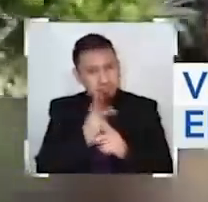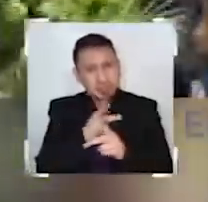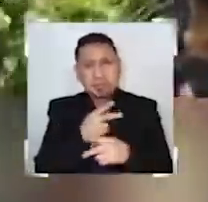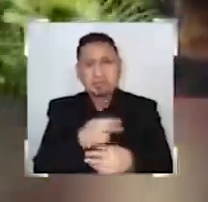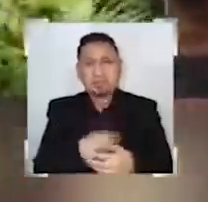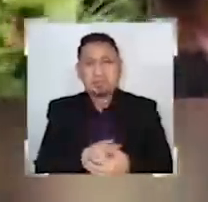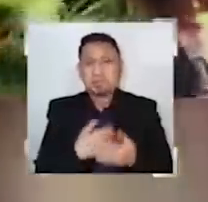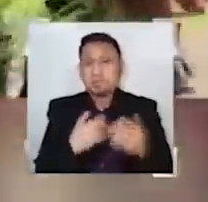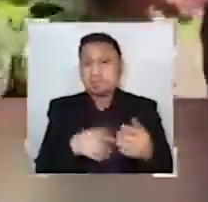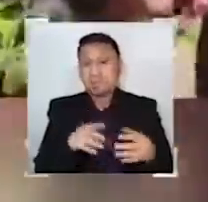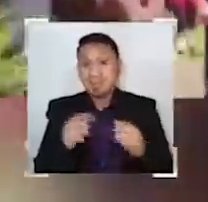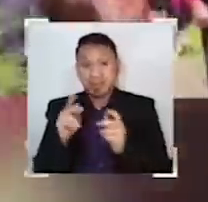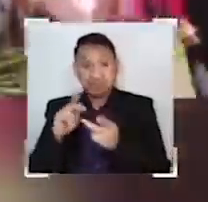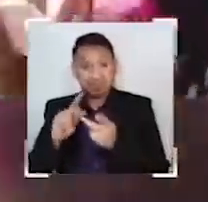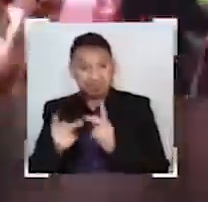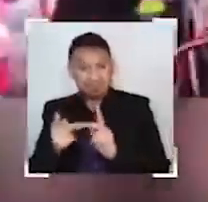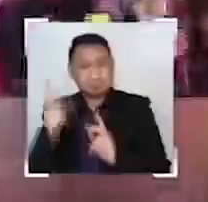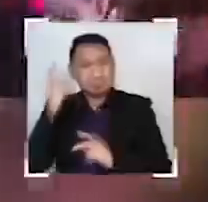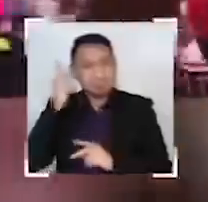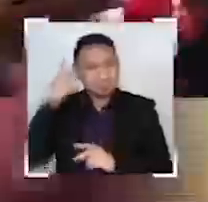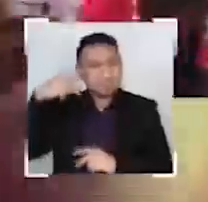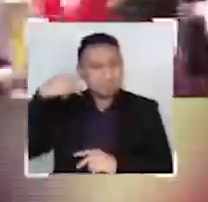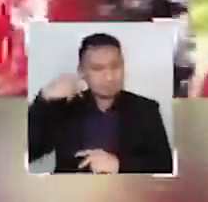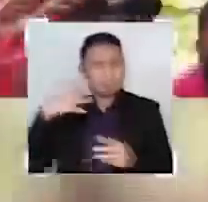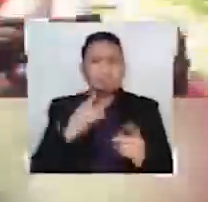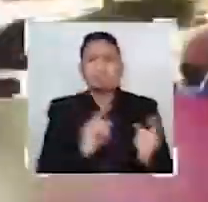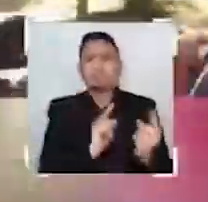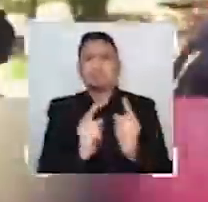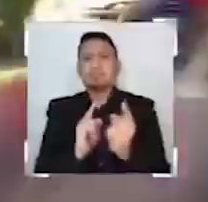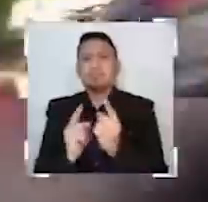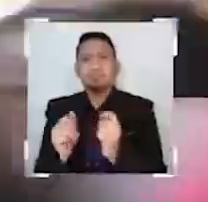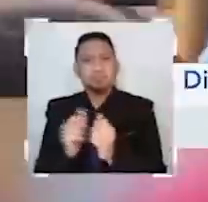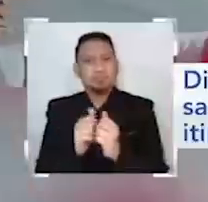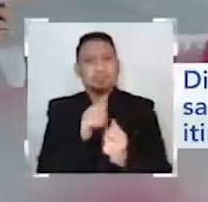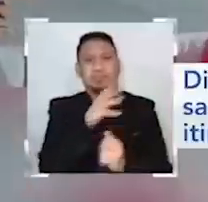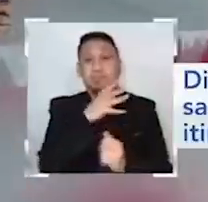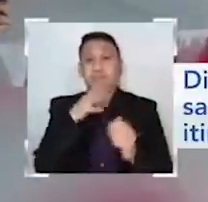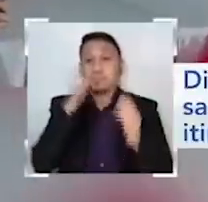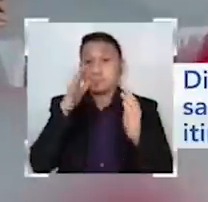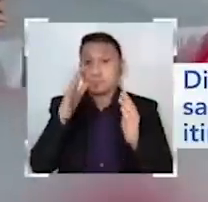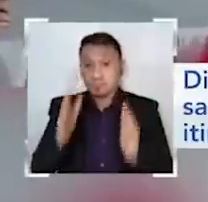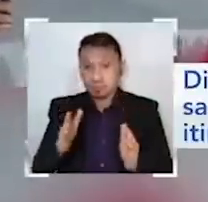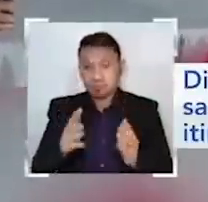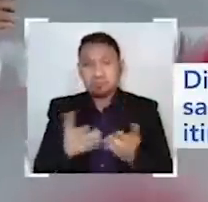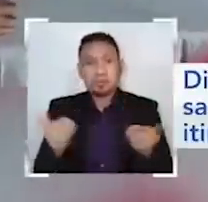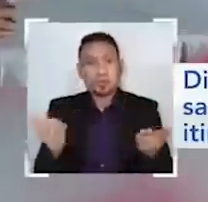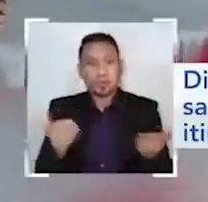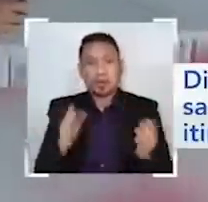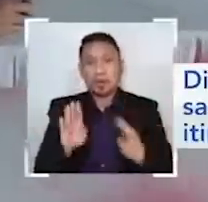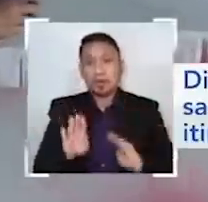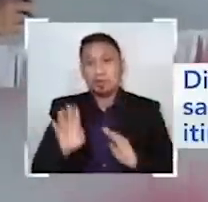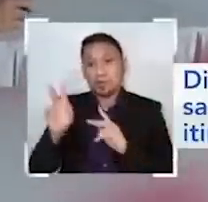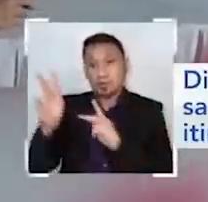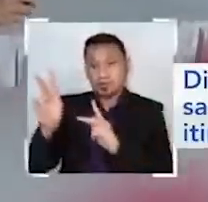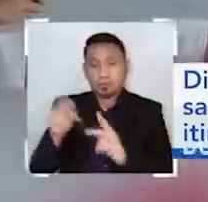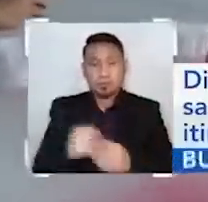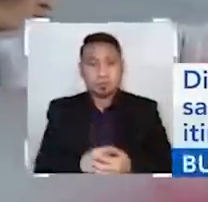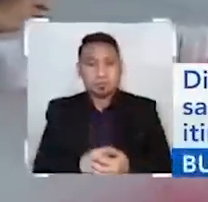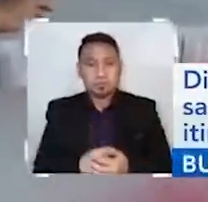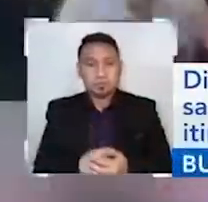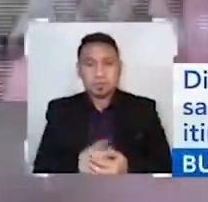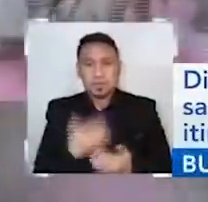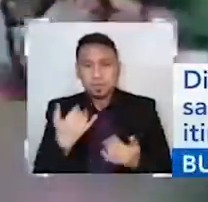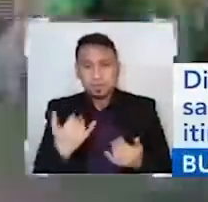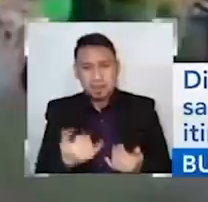Senador Kiko Pangilinan nakipagdialogo naman sa mga magsasaka sa Manolo Fortich sa Bukidnon. Anya, ang direktang pagbili sa ani